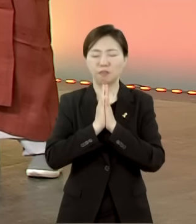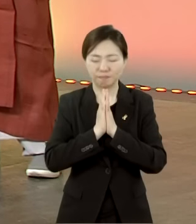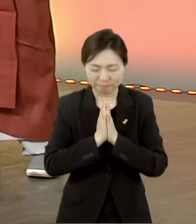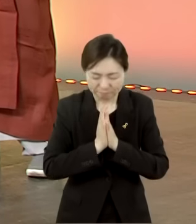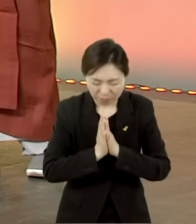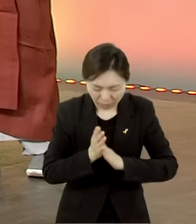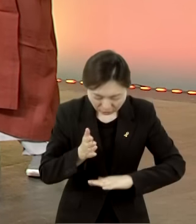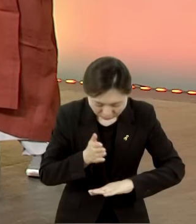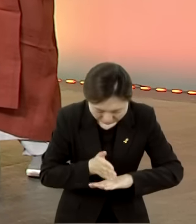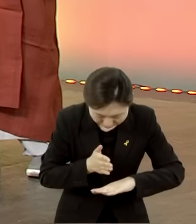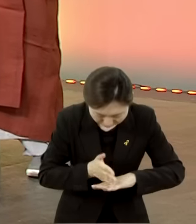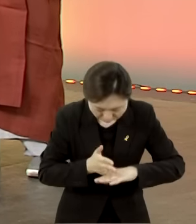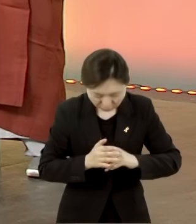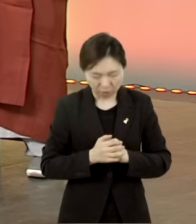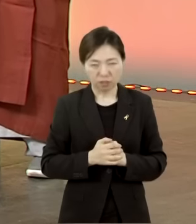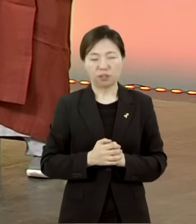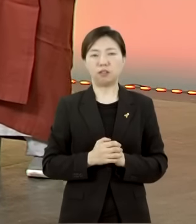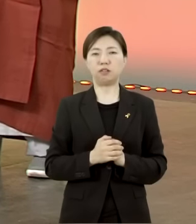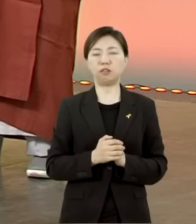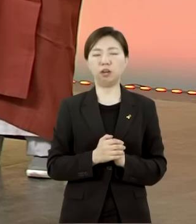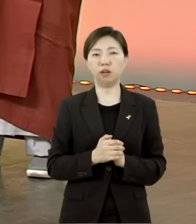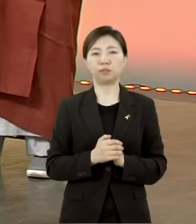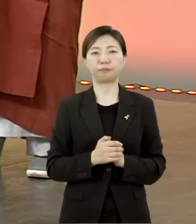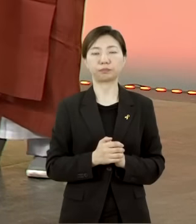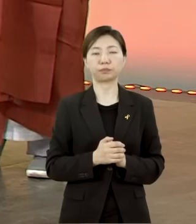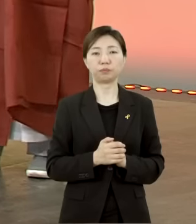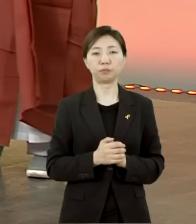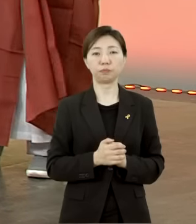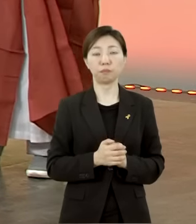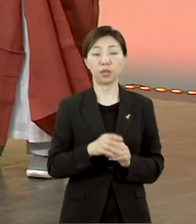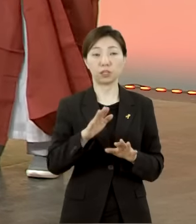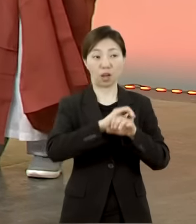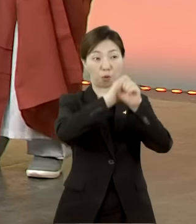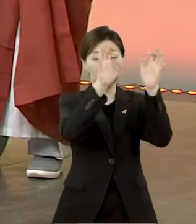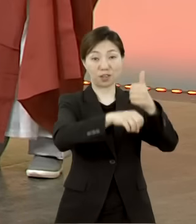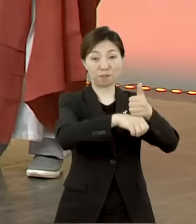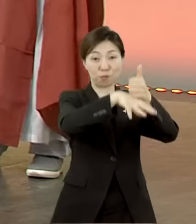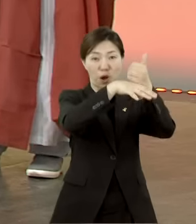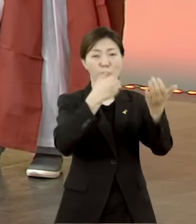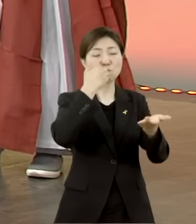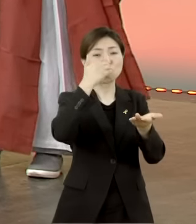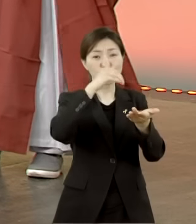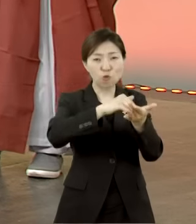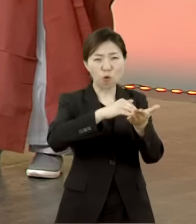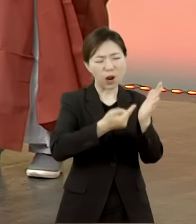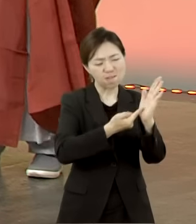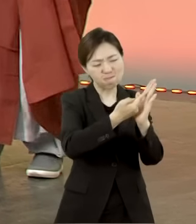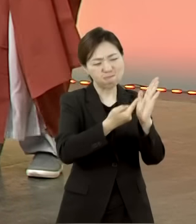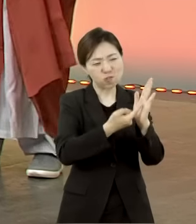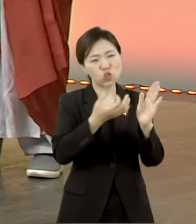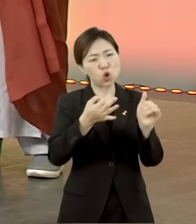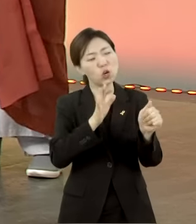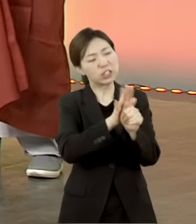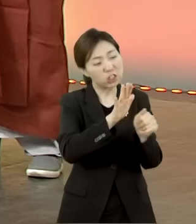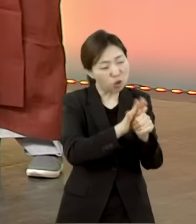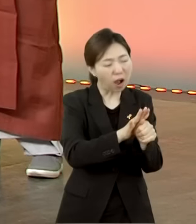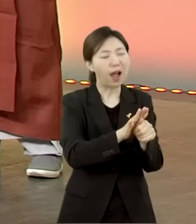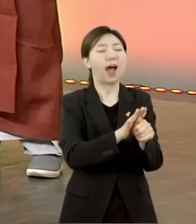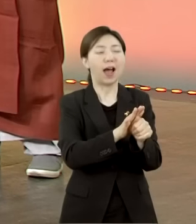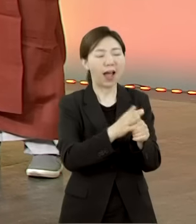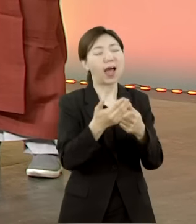아 부처님 감사합니다 이렇게라도 제가 불사 공덕을 지었는데 이렇게라도 그